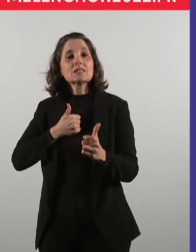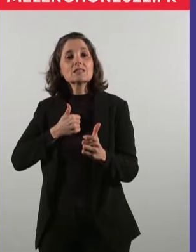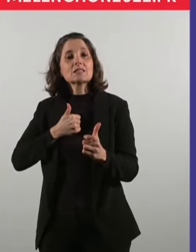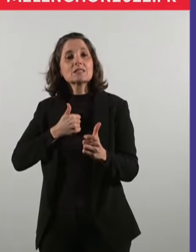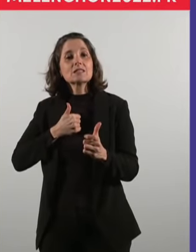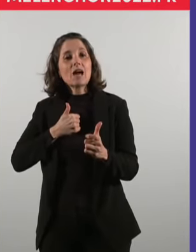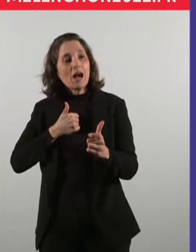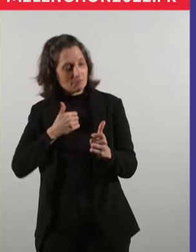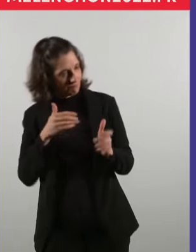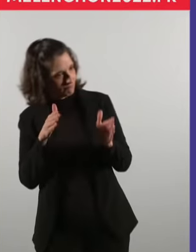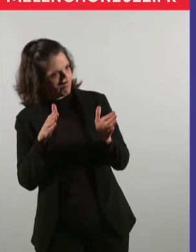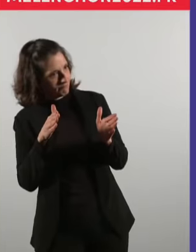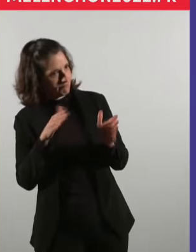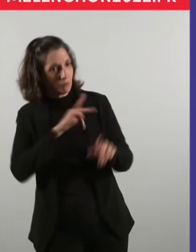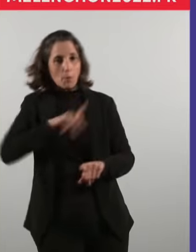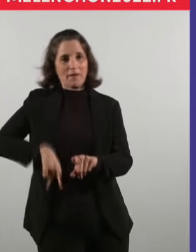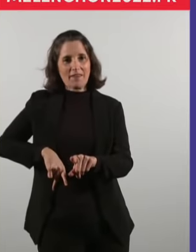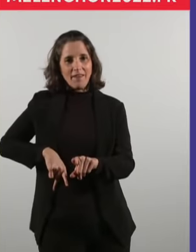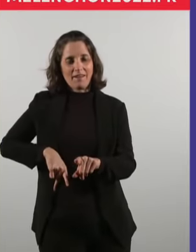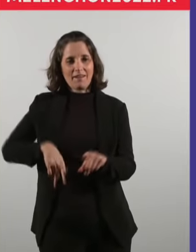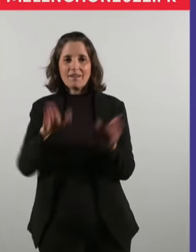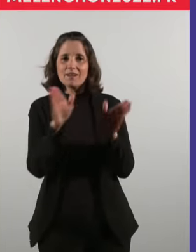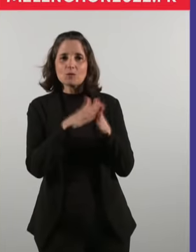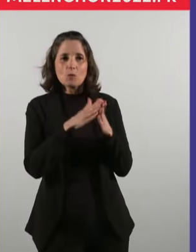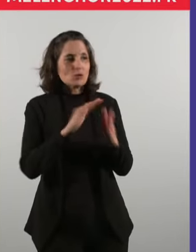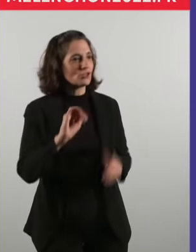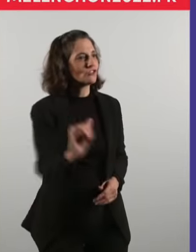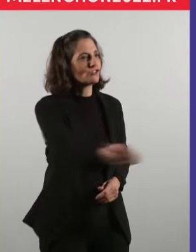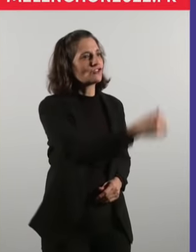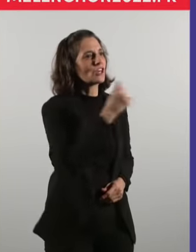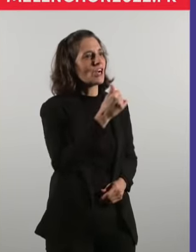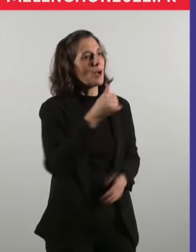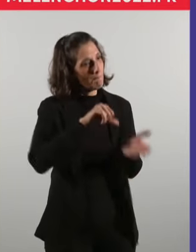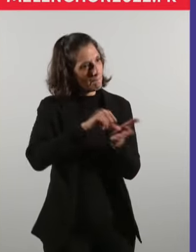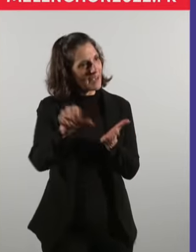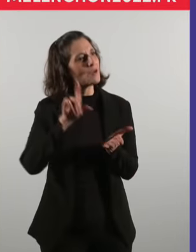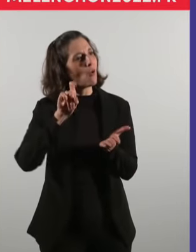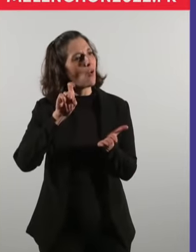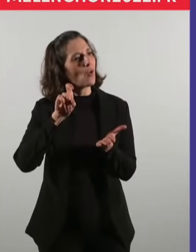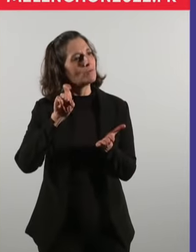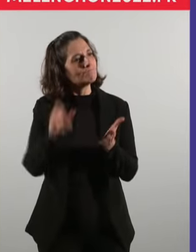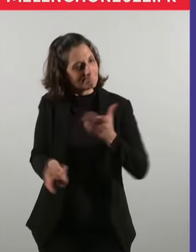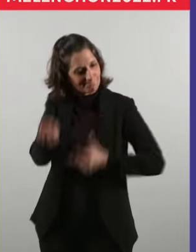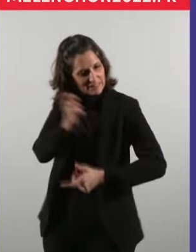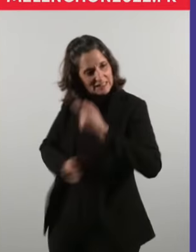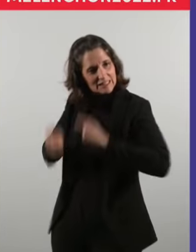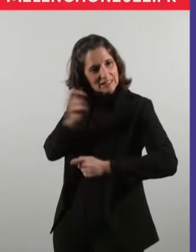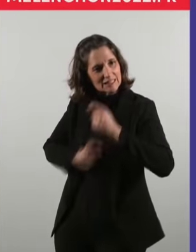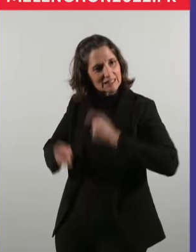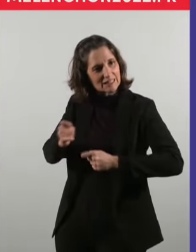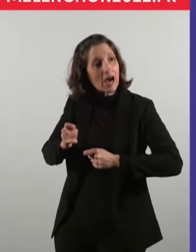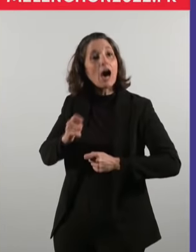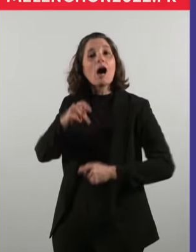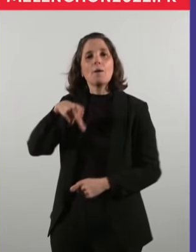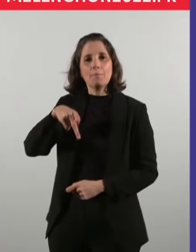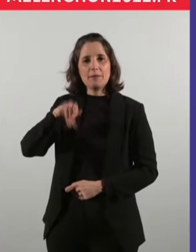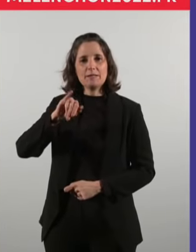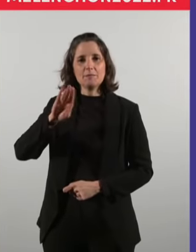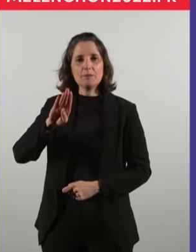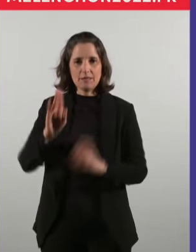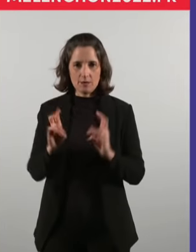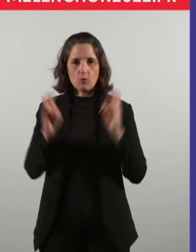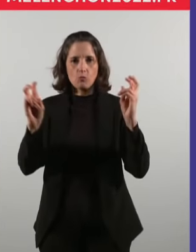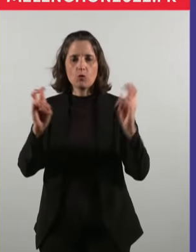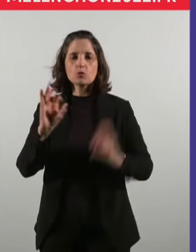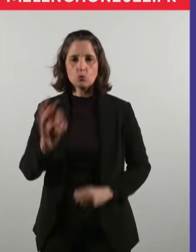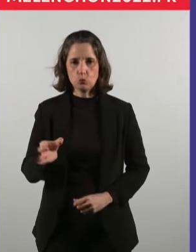tire, le PIB augmentera des redevances encaissées par le propriétaire. La croissance est pour le capitalisme